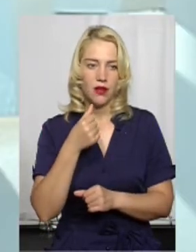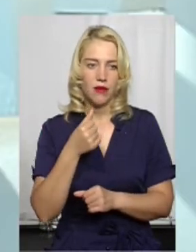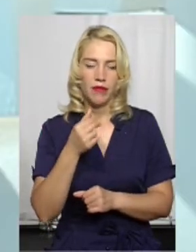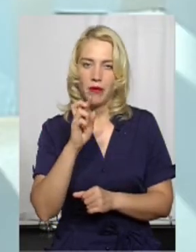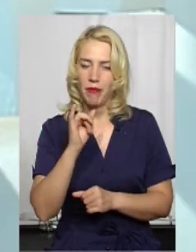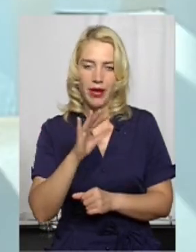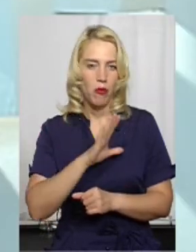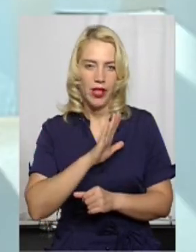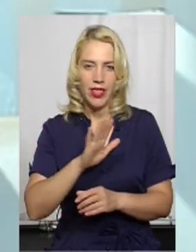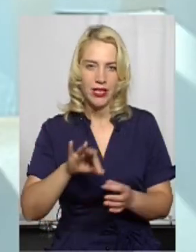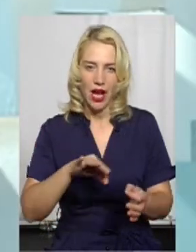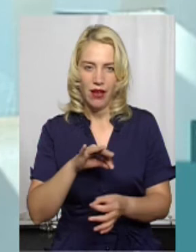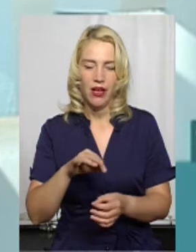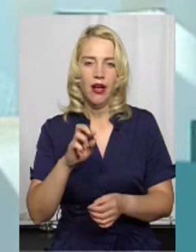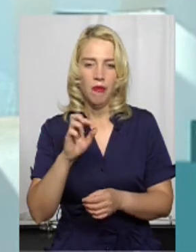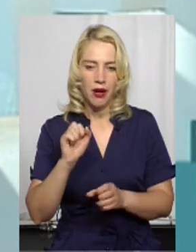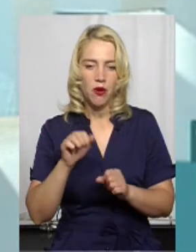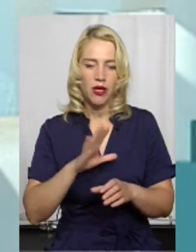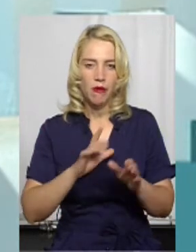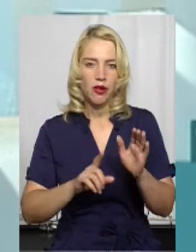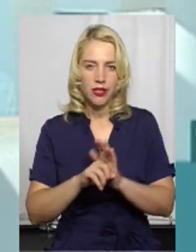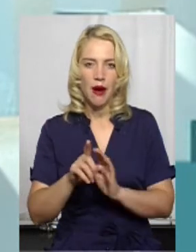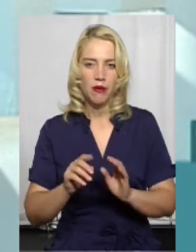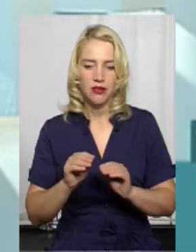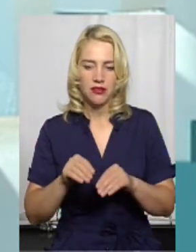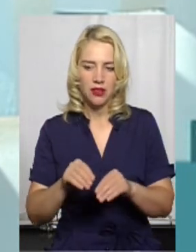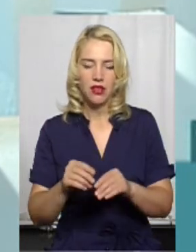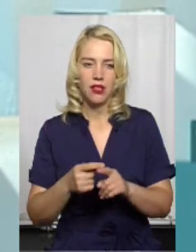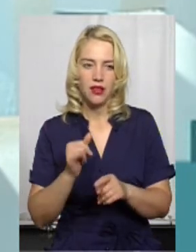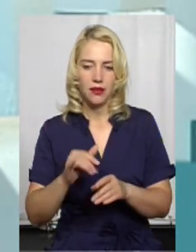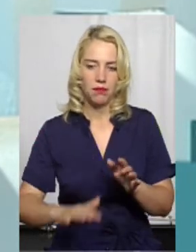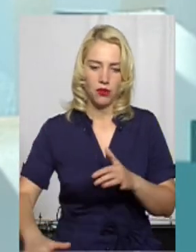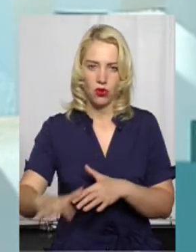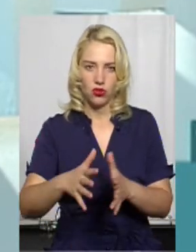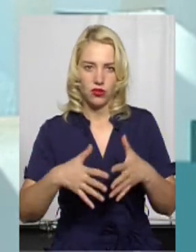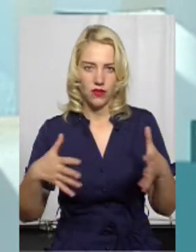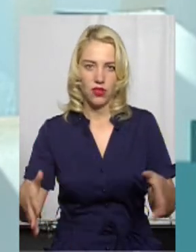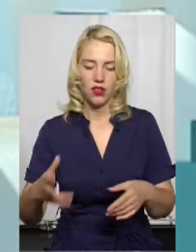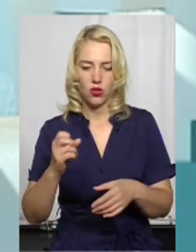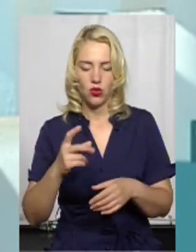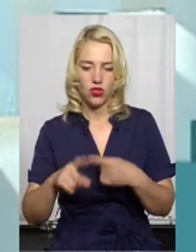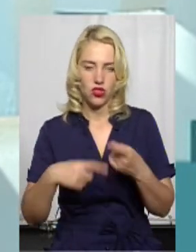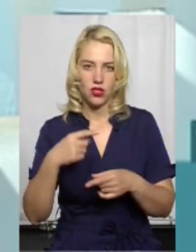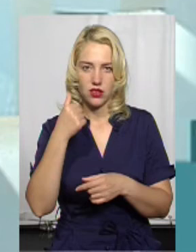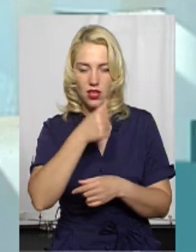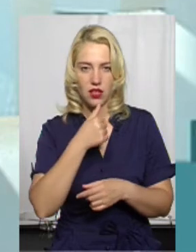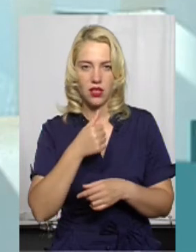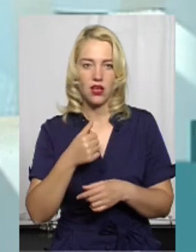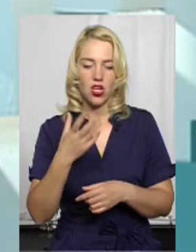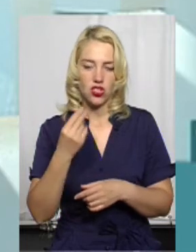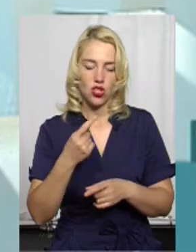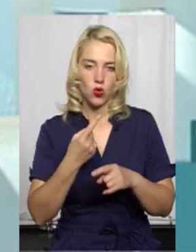зайві. Можна було б відразу запустити половину площі і через рік ще другу половину. За 2